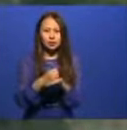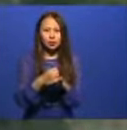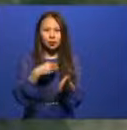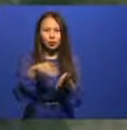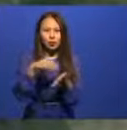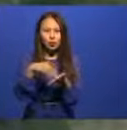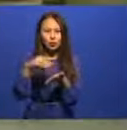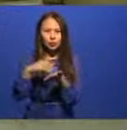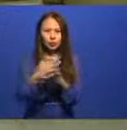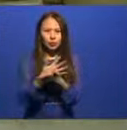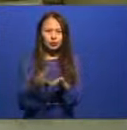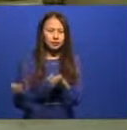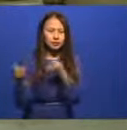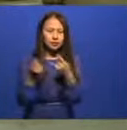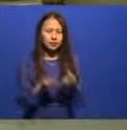алып көптеп келуде.